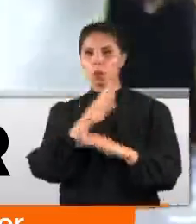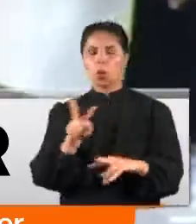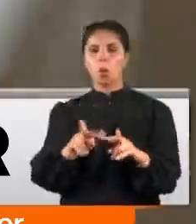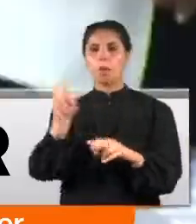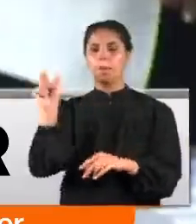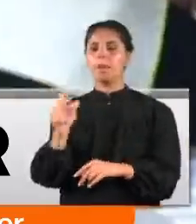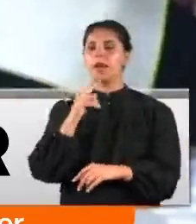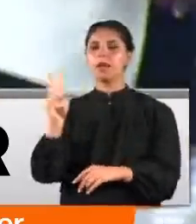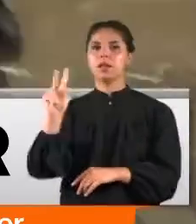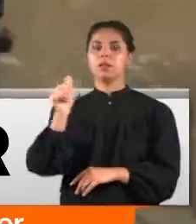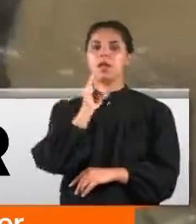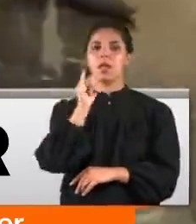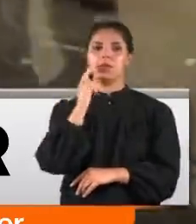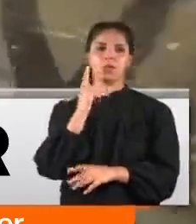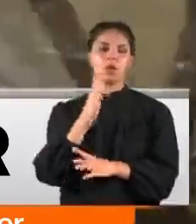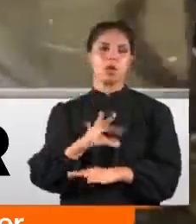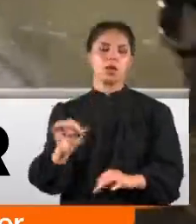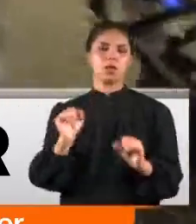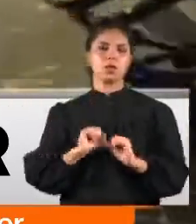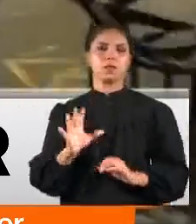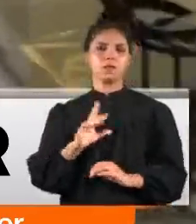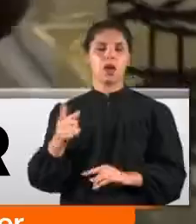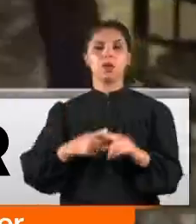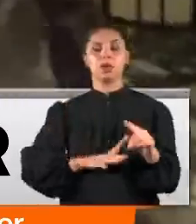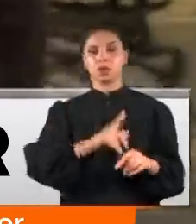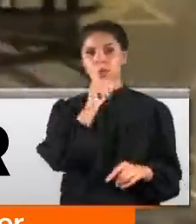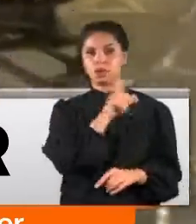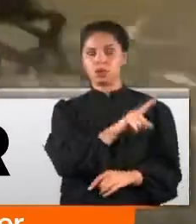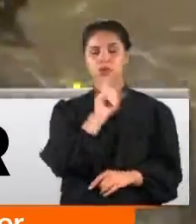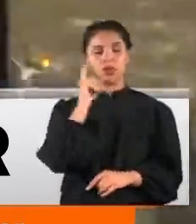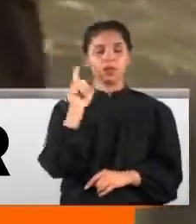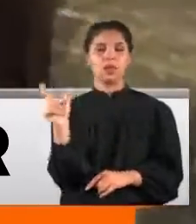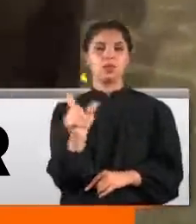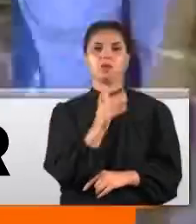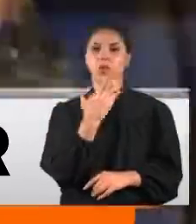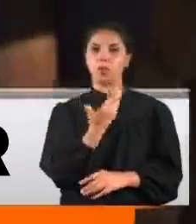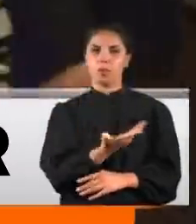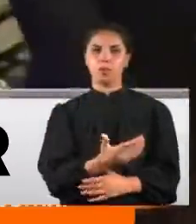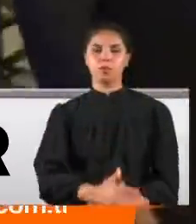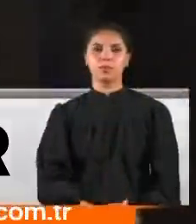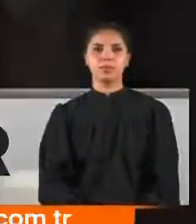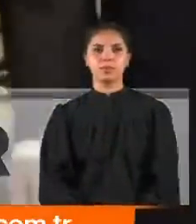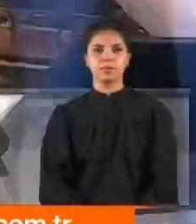26 Ağustos'a hazırlanıyor. Kılıçdaroğlu ise şimdilik iddialara sessiz kalmayı tercih ediyor.